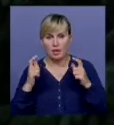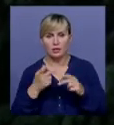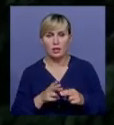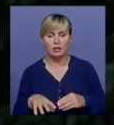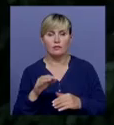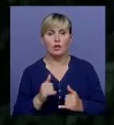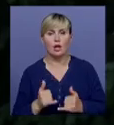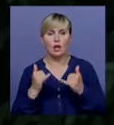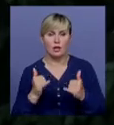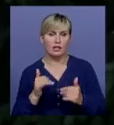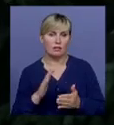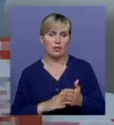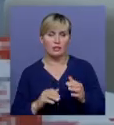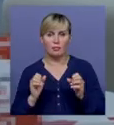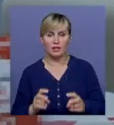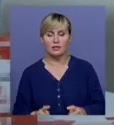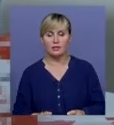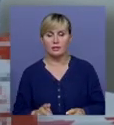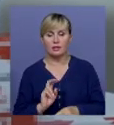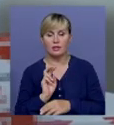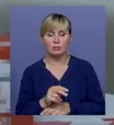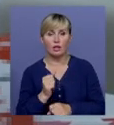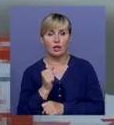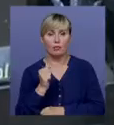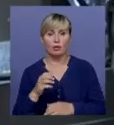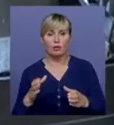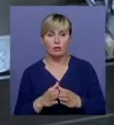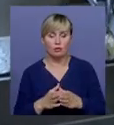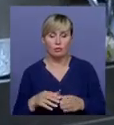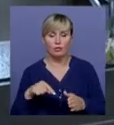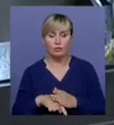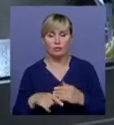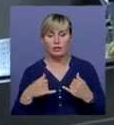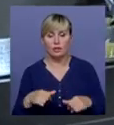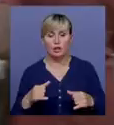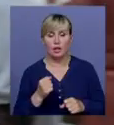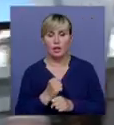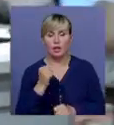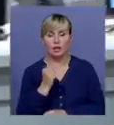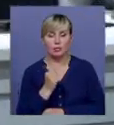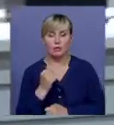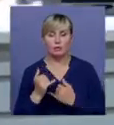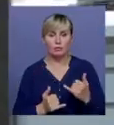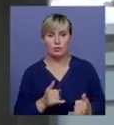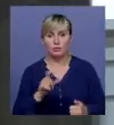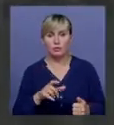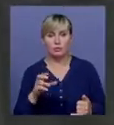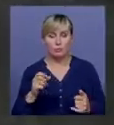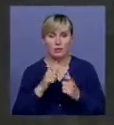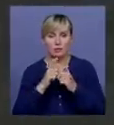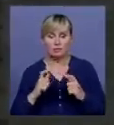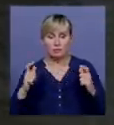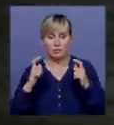ради нашей с вами безопасности. Наведалась рабочая группа и в одну из точек общепита. Работники заведения обслуживали клиентов без